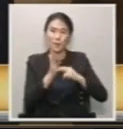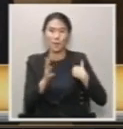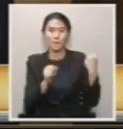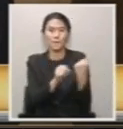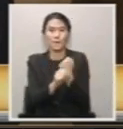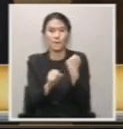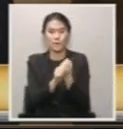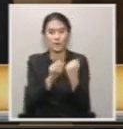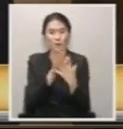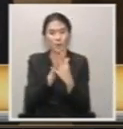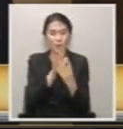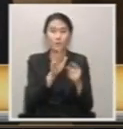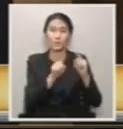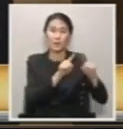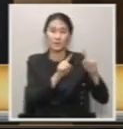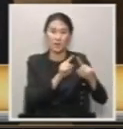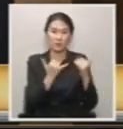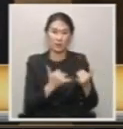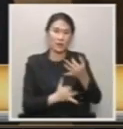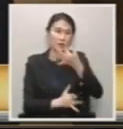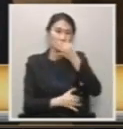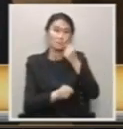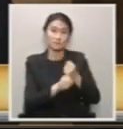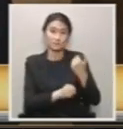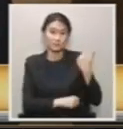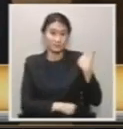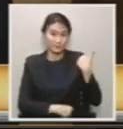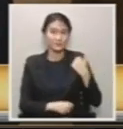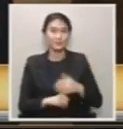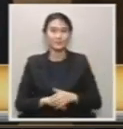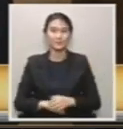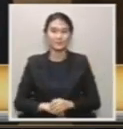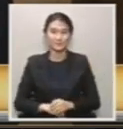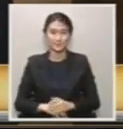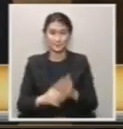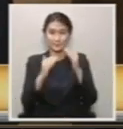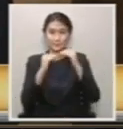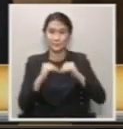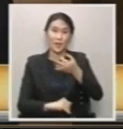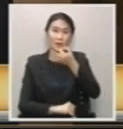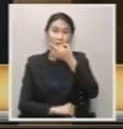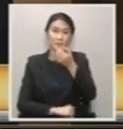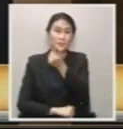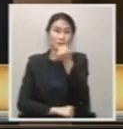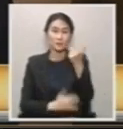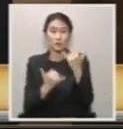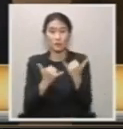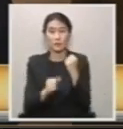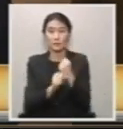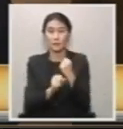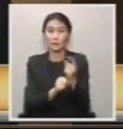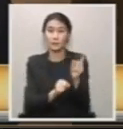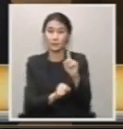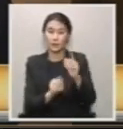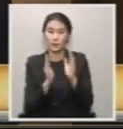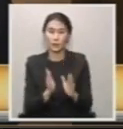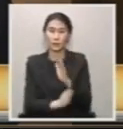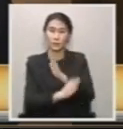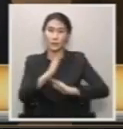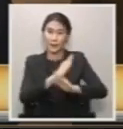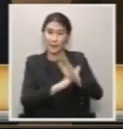คนพิการแล้วก็มีงานทำนะครับนอกจากนั้นแล้วอาชีพอื่นๆที่ทำเช่นคนพิการ